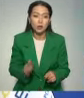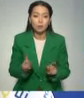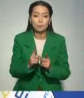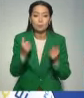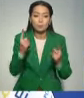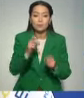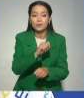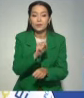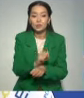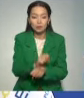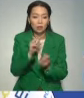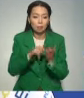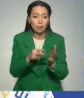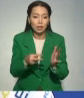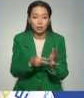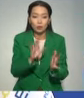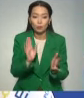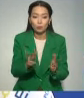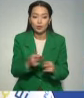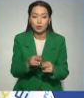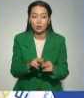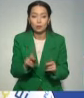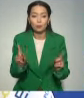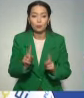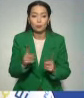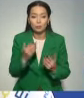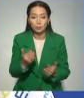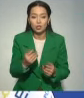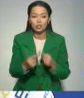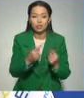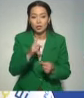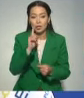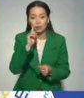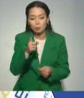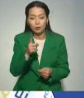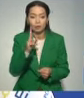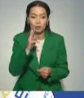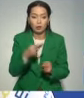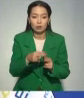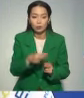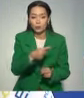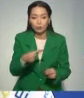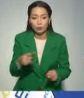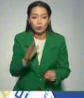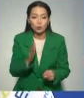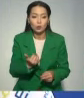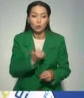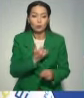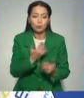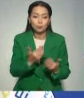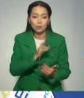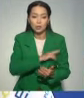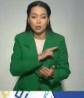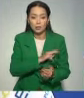приостанавливать реализацию проектов это пройдёт что через полтора-два года дефицит желея и тогда у нас цена